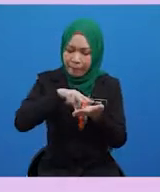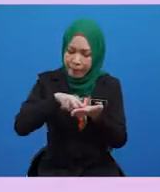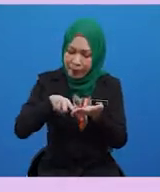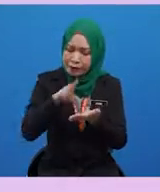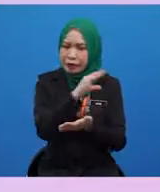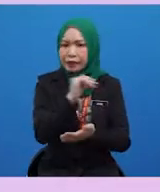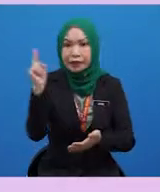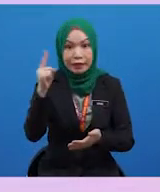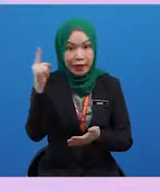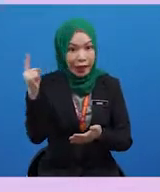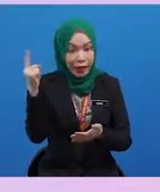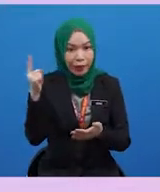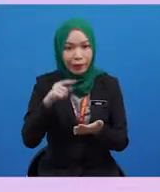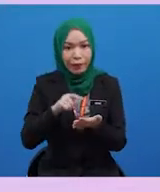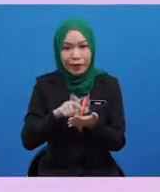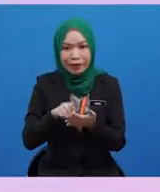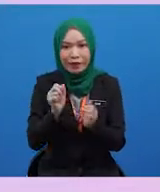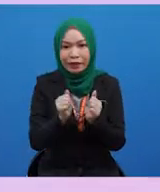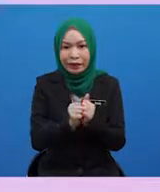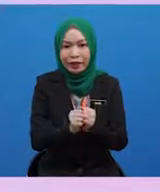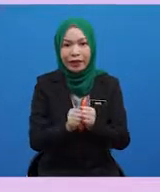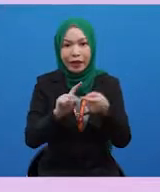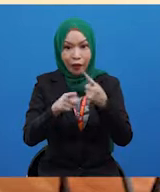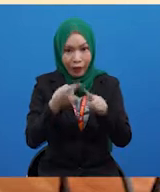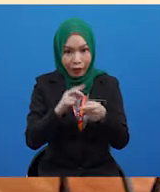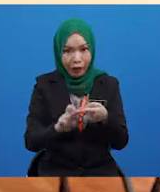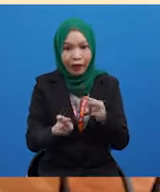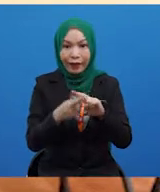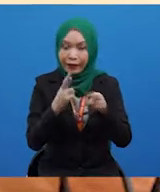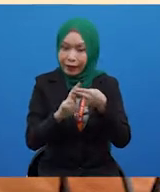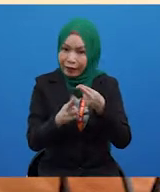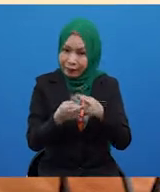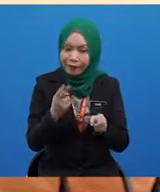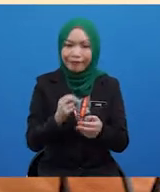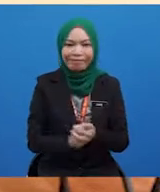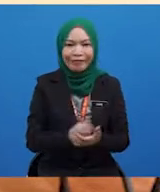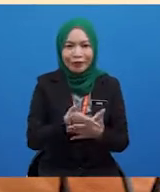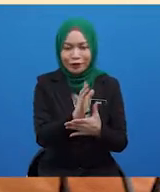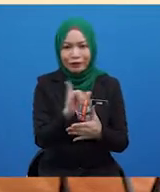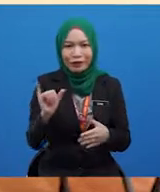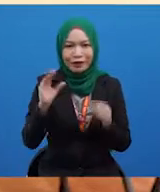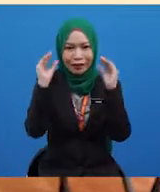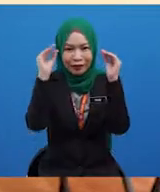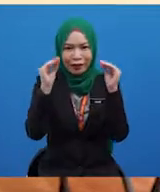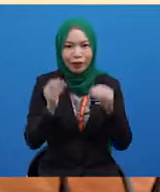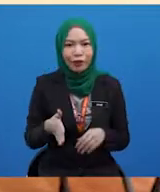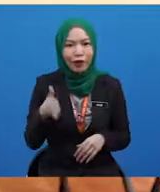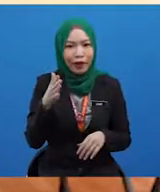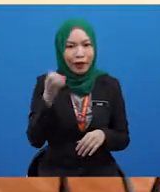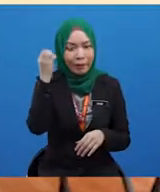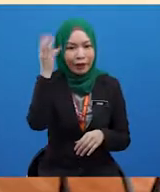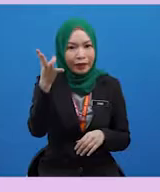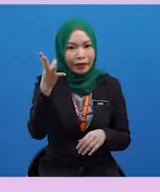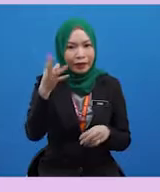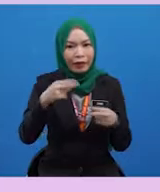selalu berbincang dengan rakan-rakan. Seterusnya, cikgu akan membincangkan penanda penghubung tentangan